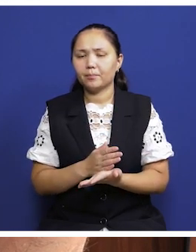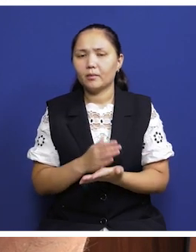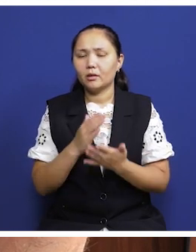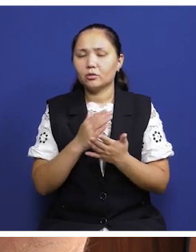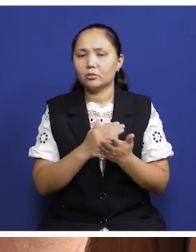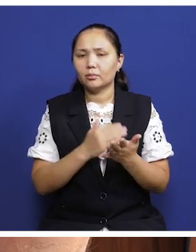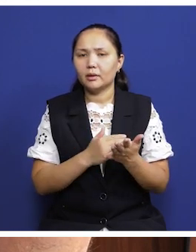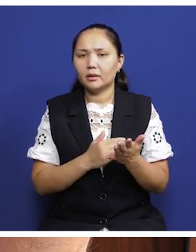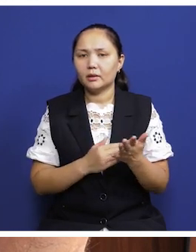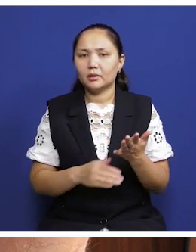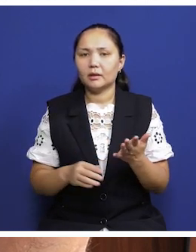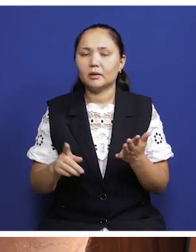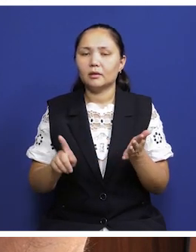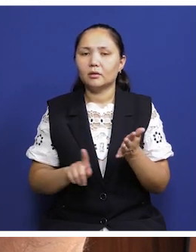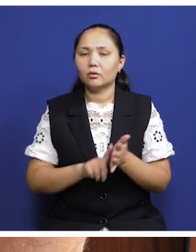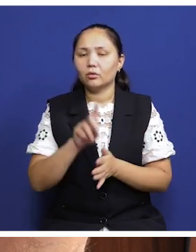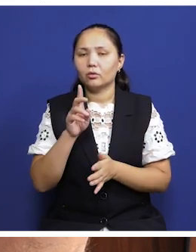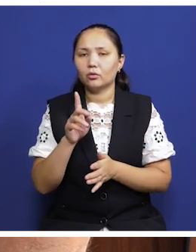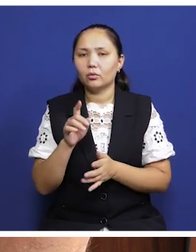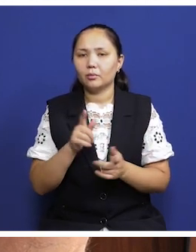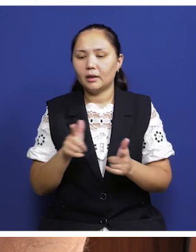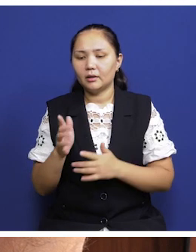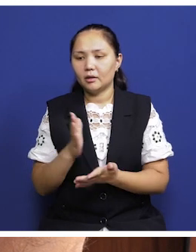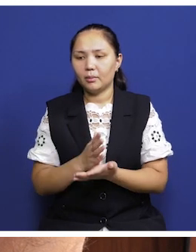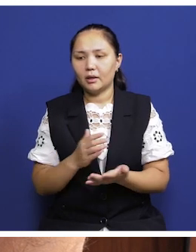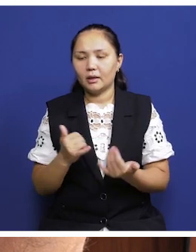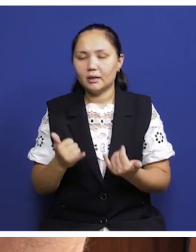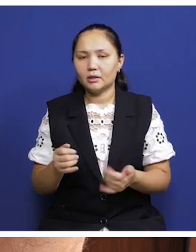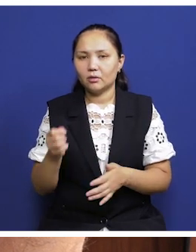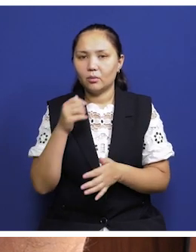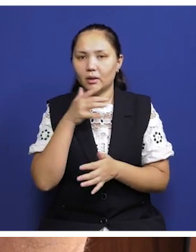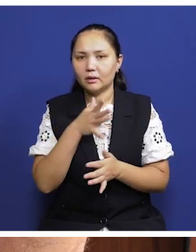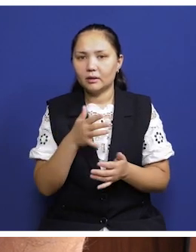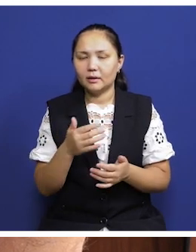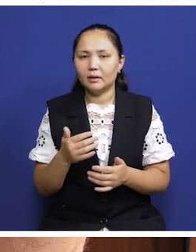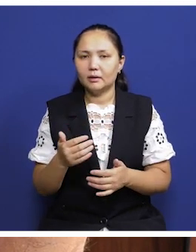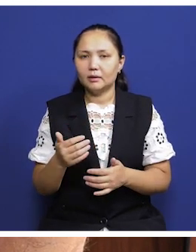орындап келе жатырмыз алғашқы кеше 6 айдың қорытындысы бойынша. Қазіргі таңда біздерде жаңағы